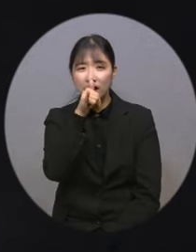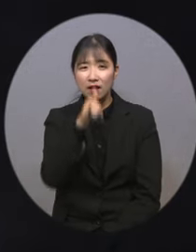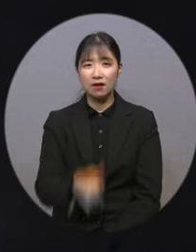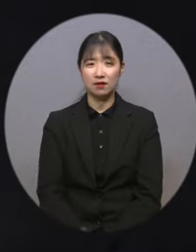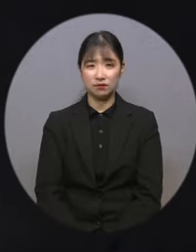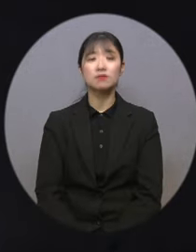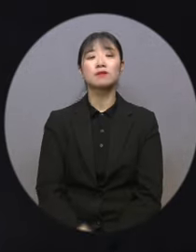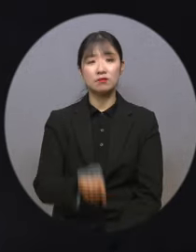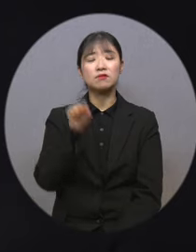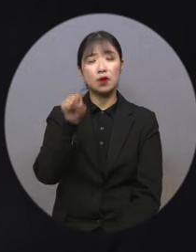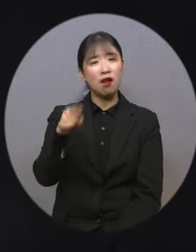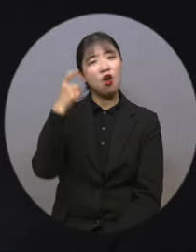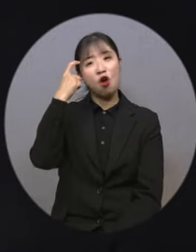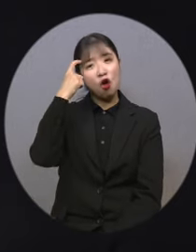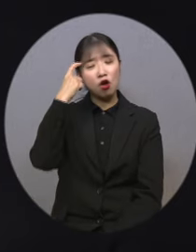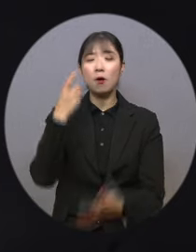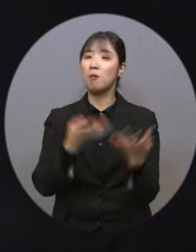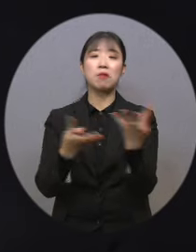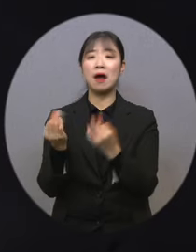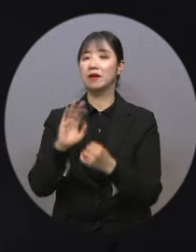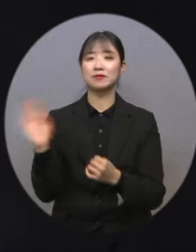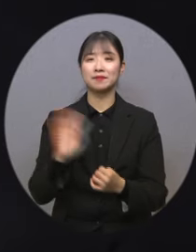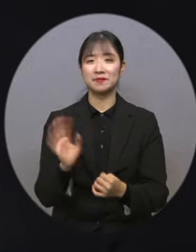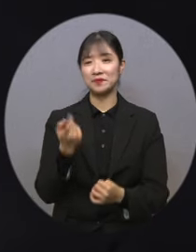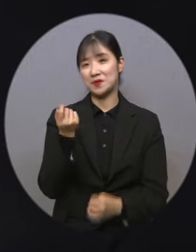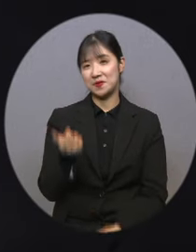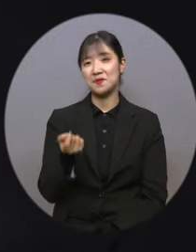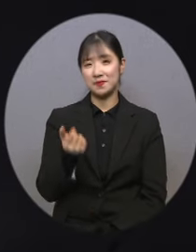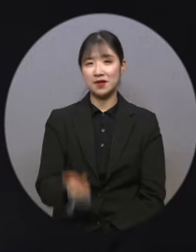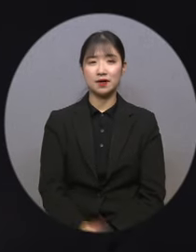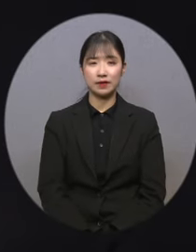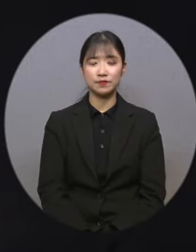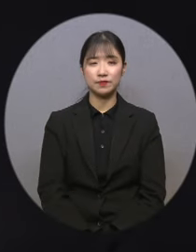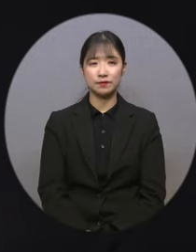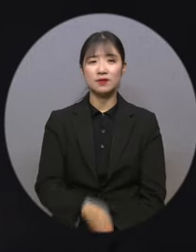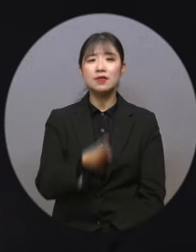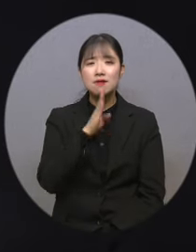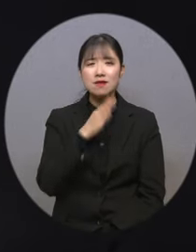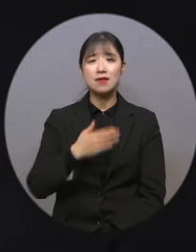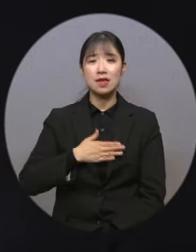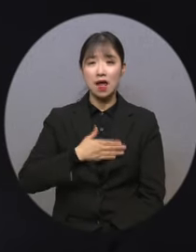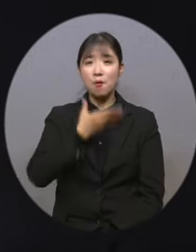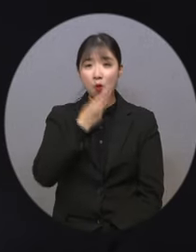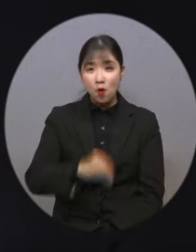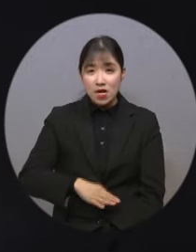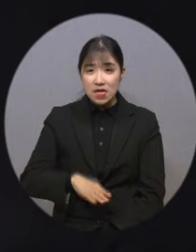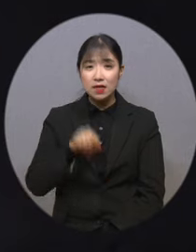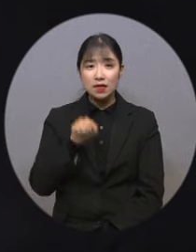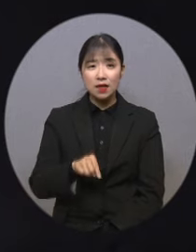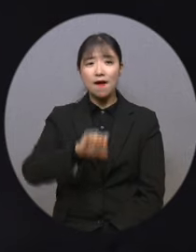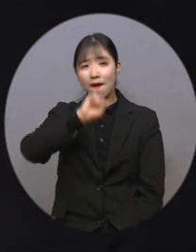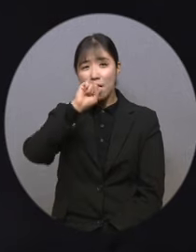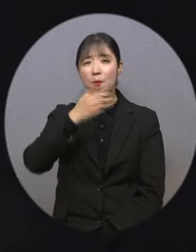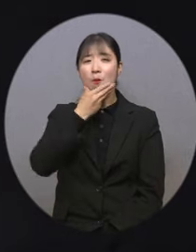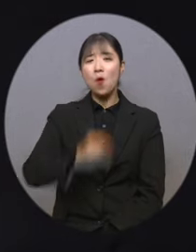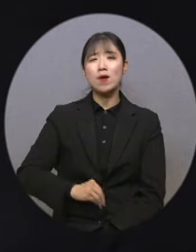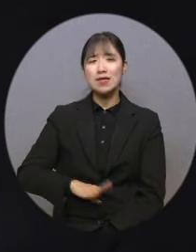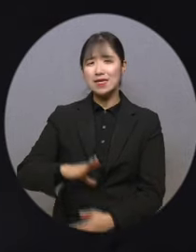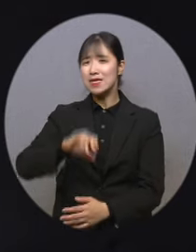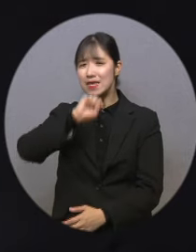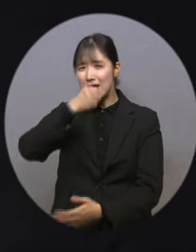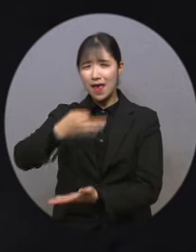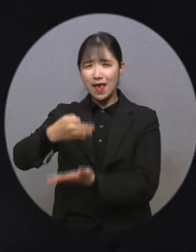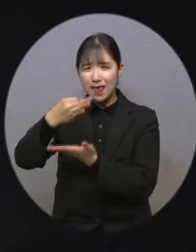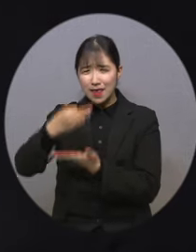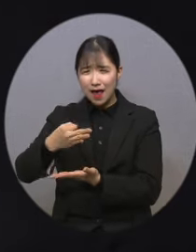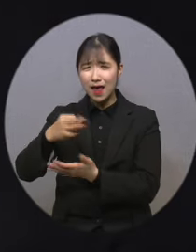그러면서 얘는 해먹습니다 그런데 실제 문제 복지는 복지예산이 아니고 배당금